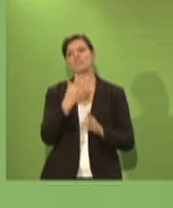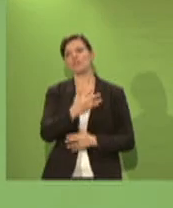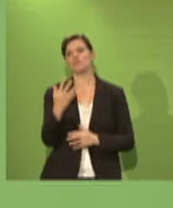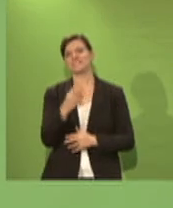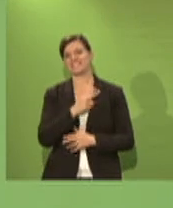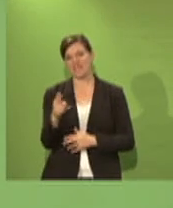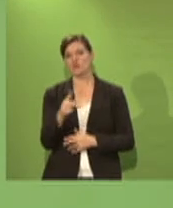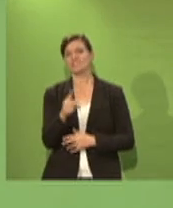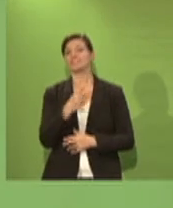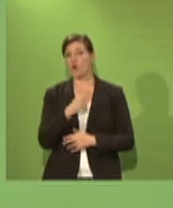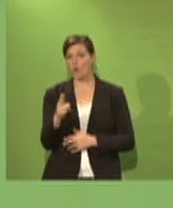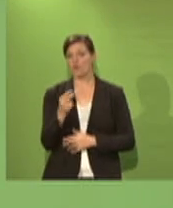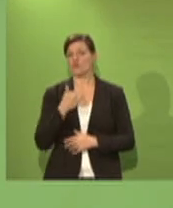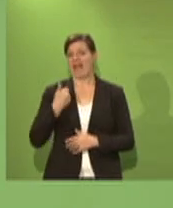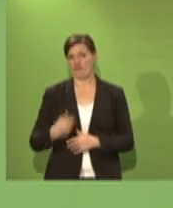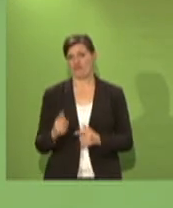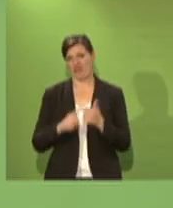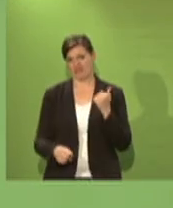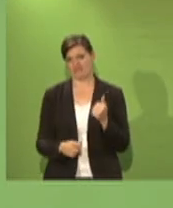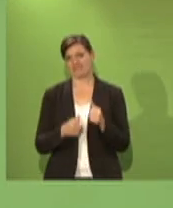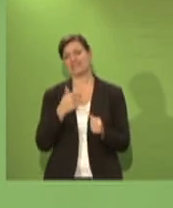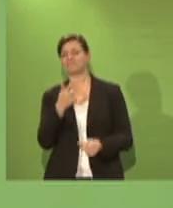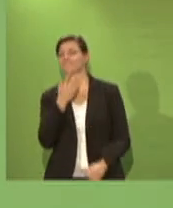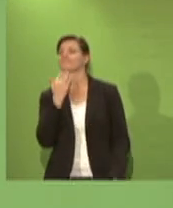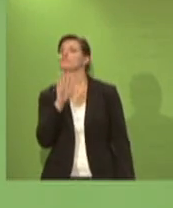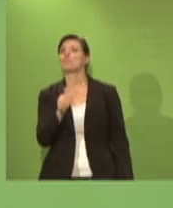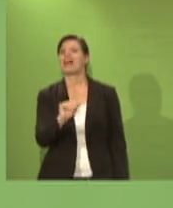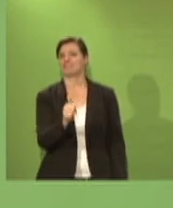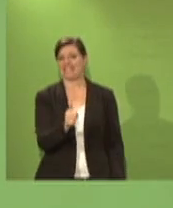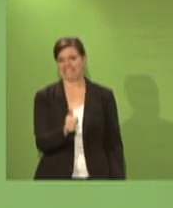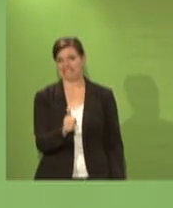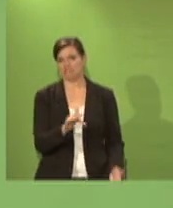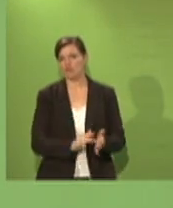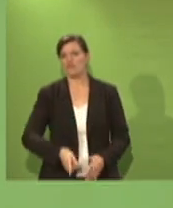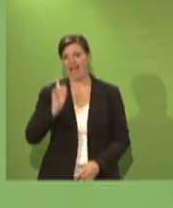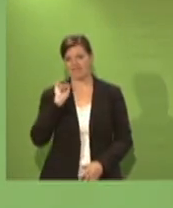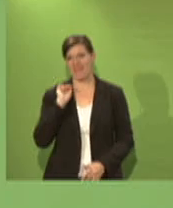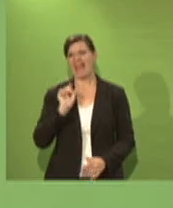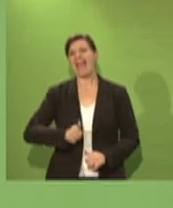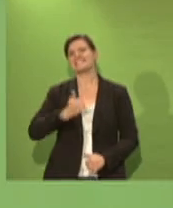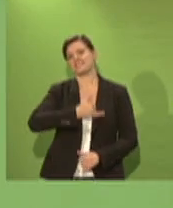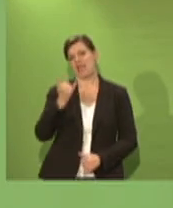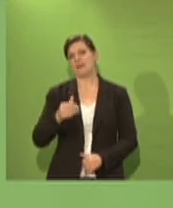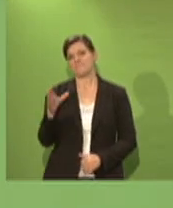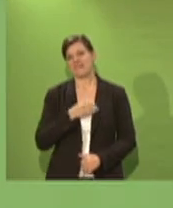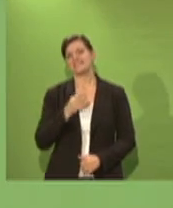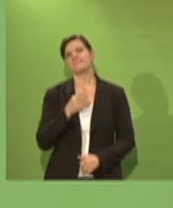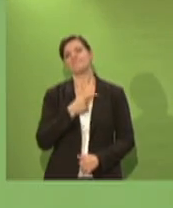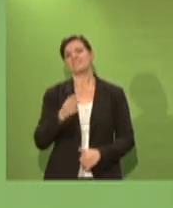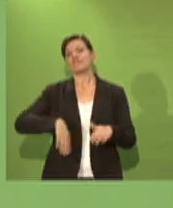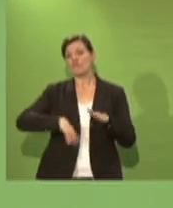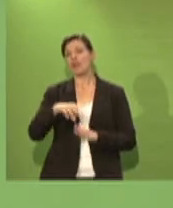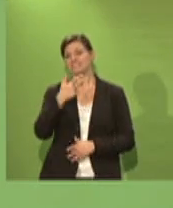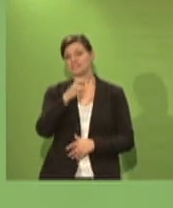den Aufwänden. Das haben wir jetzt mal geschätzt, da wir letztes Jahr das erste Jahr hatten mit komplett